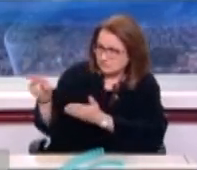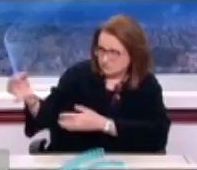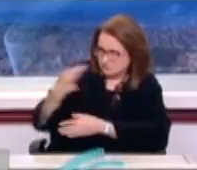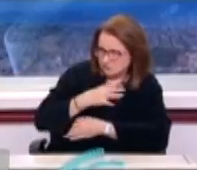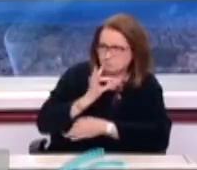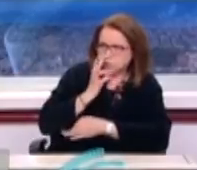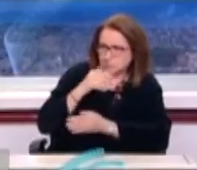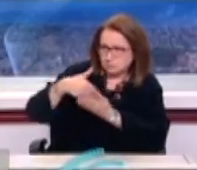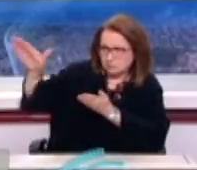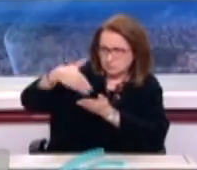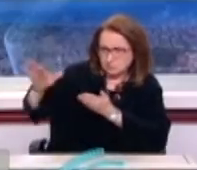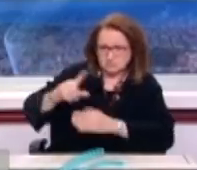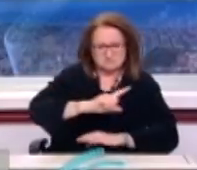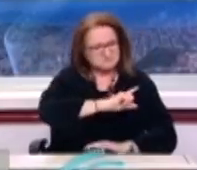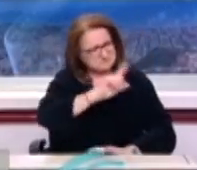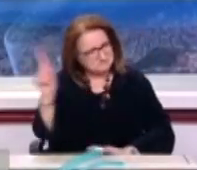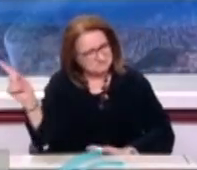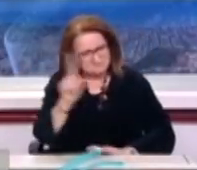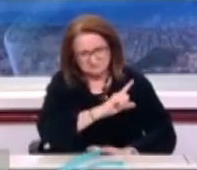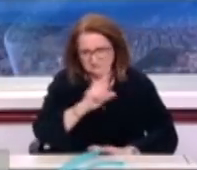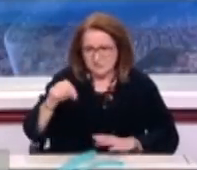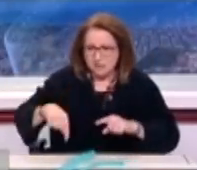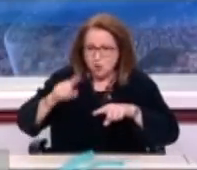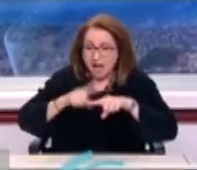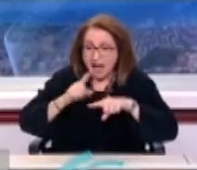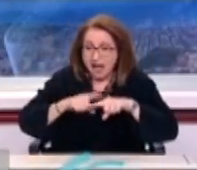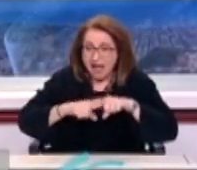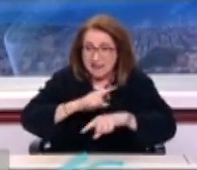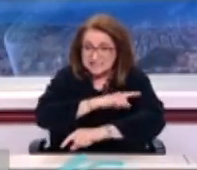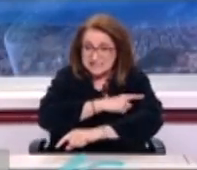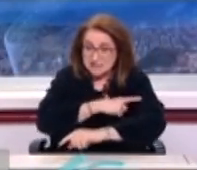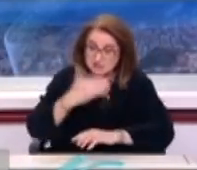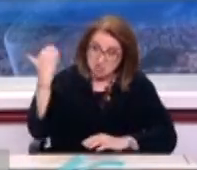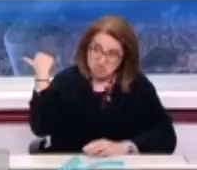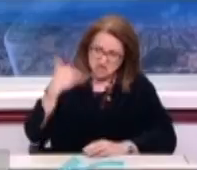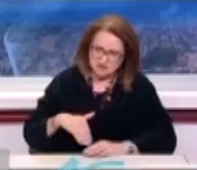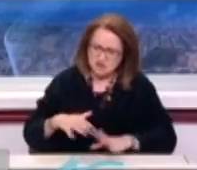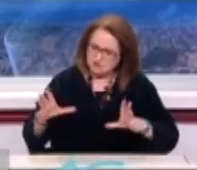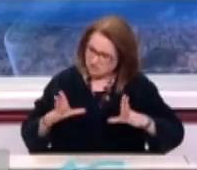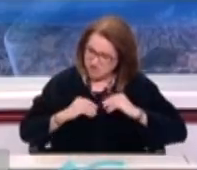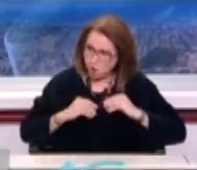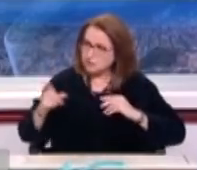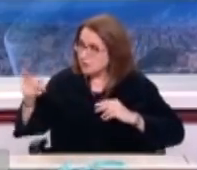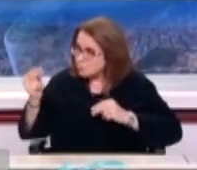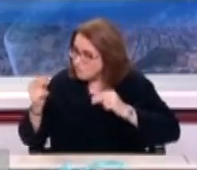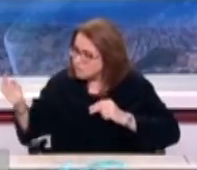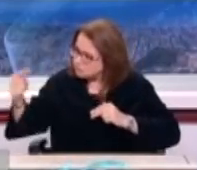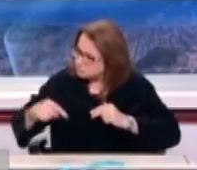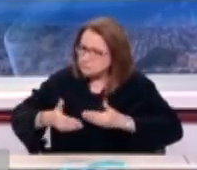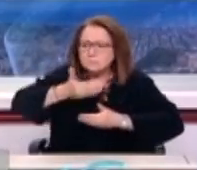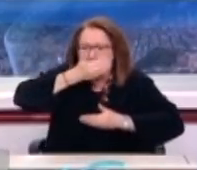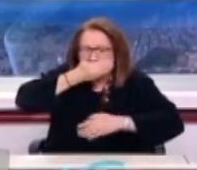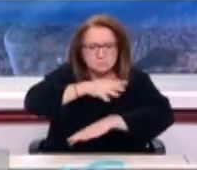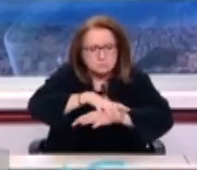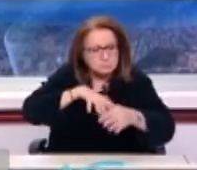ποτέ αυτό από Έλληνα γιατρό? Αυτό ειλικρινά μου διαφεύγει. Εργαστηριακά, κύριε καθηγητά, μπορείτε να μου διευκρινίσετε λίγο, πού μπορεί να ελεγχθεί κανείς, γιατί